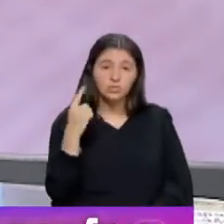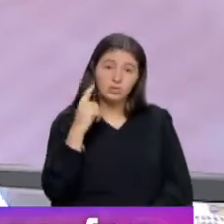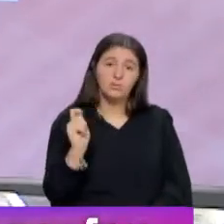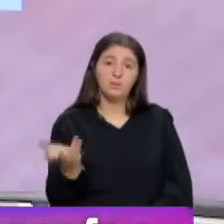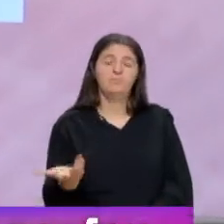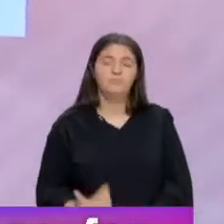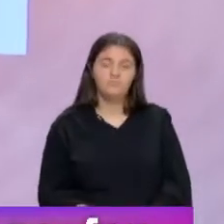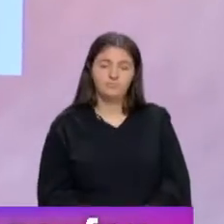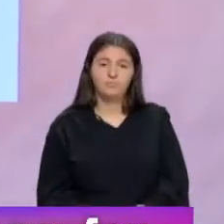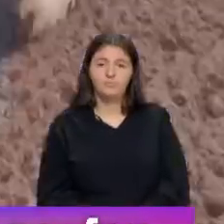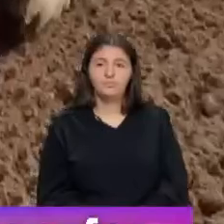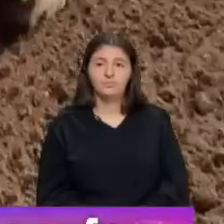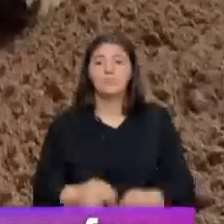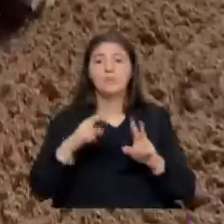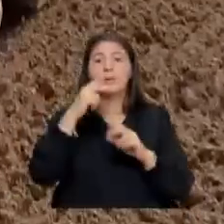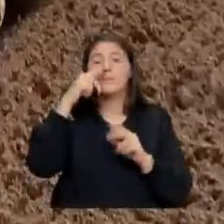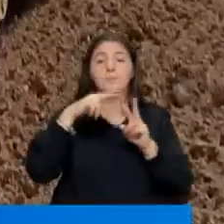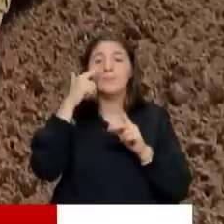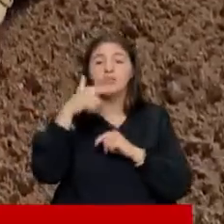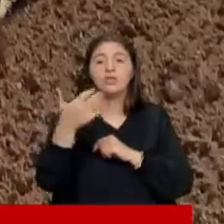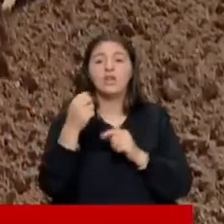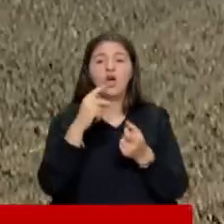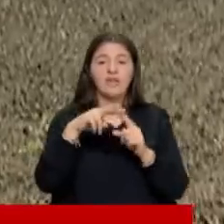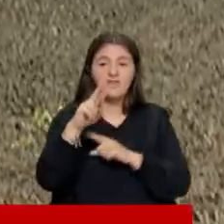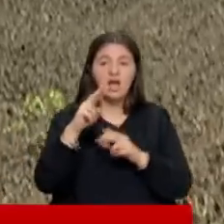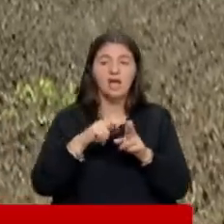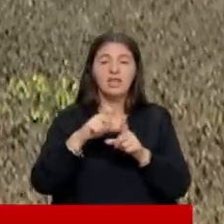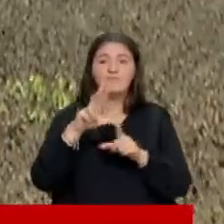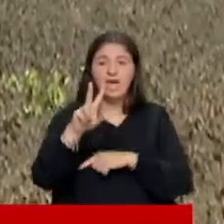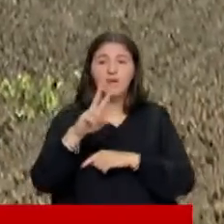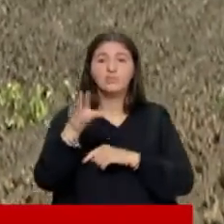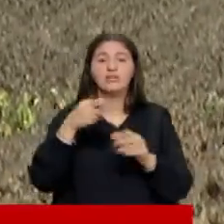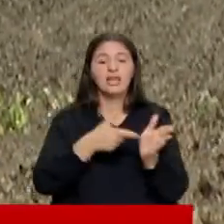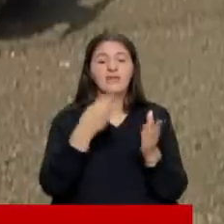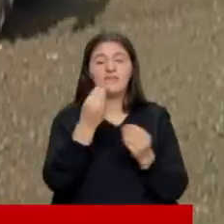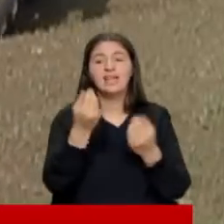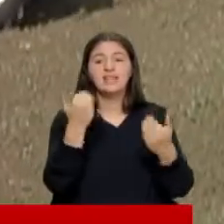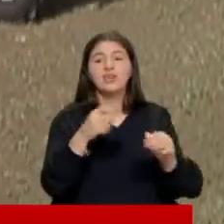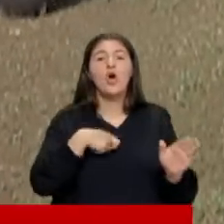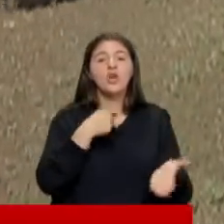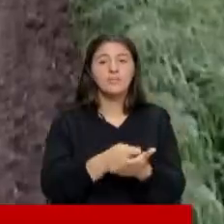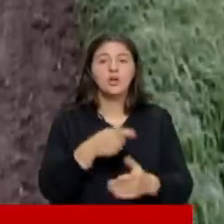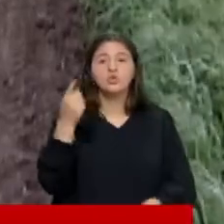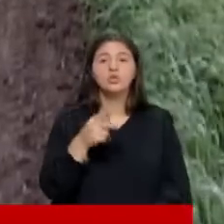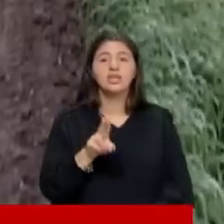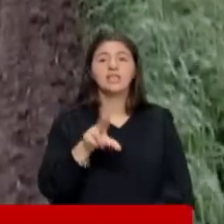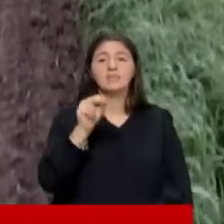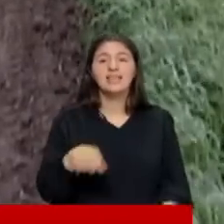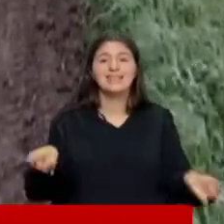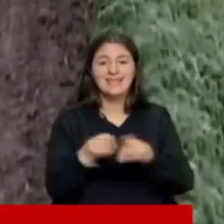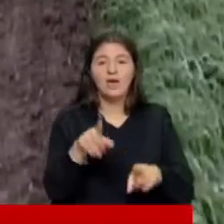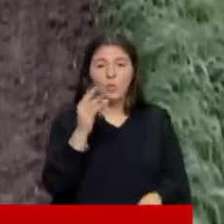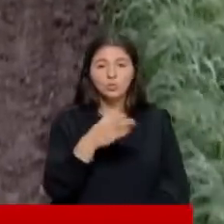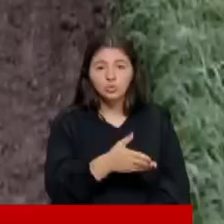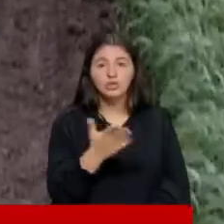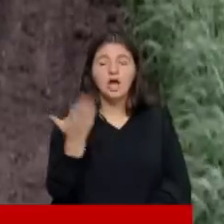duyalım mazottan alınan ÖTV ve KDV'nin tüm tanıma verilen destek ödemelerinin yüzde yetmişine denk